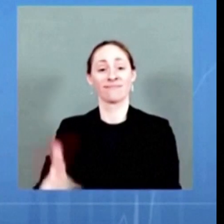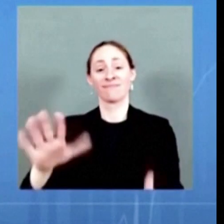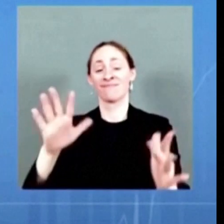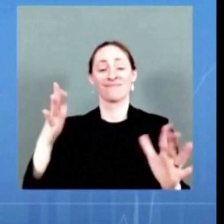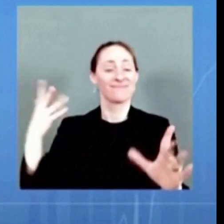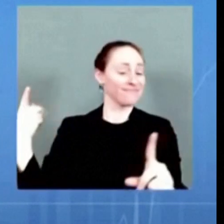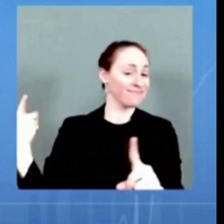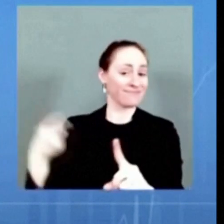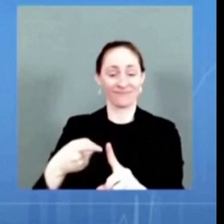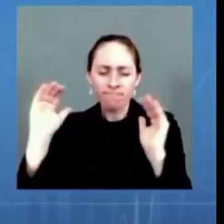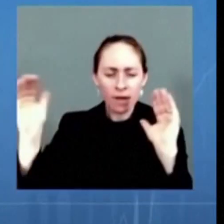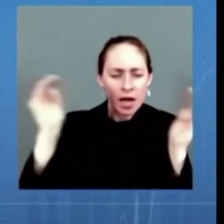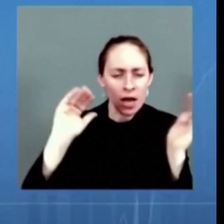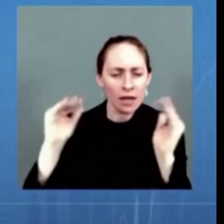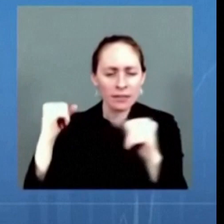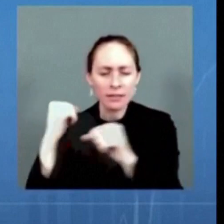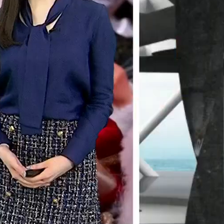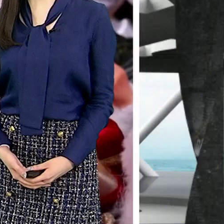variant-specific booster.